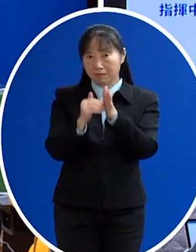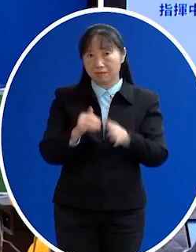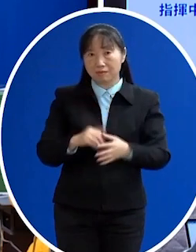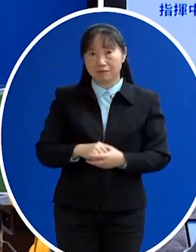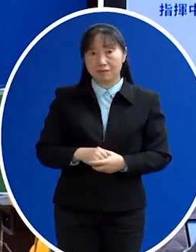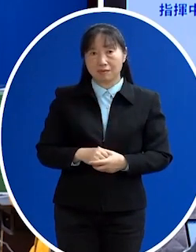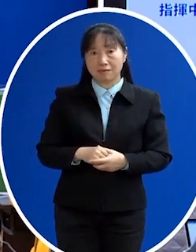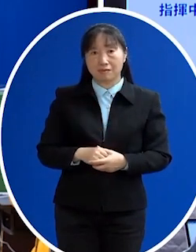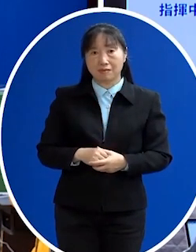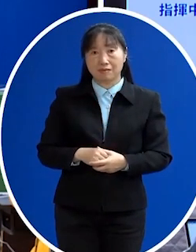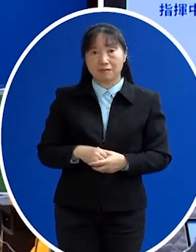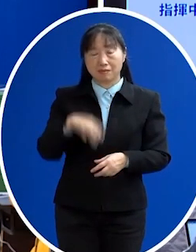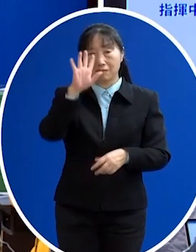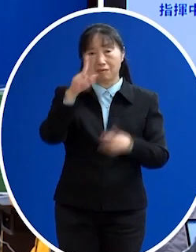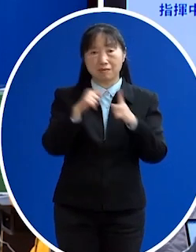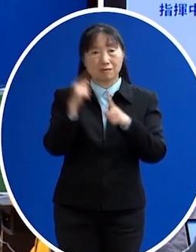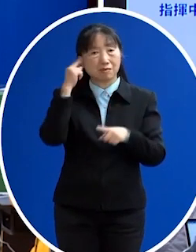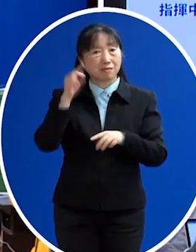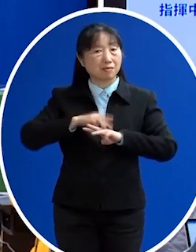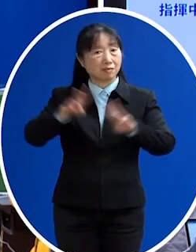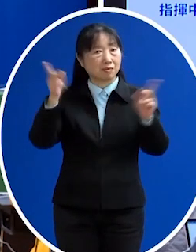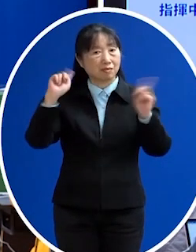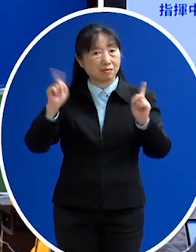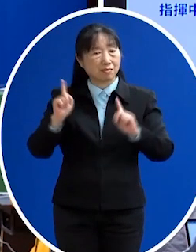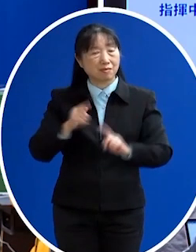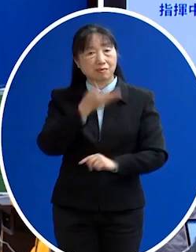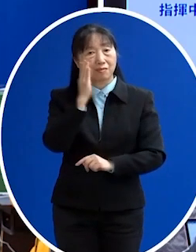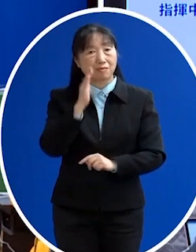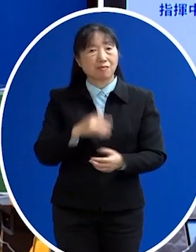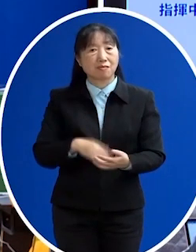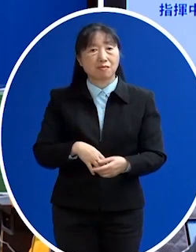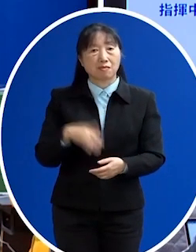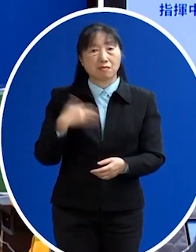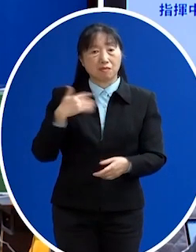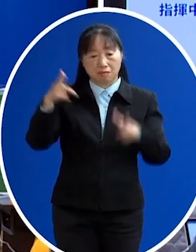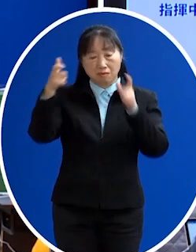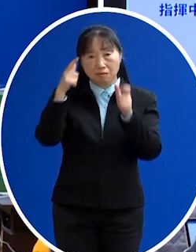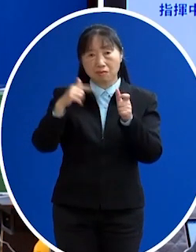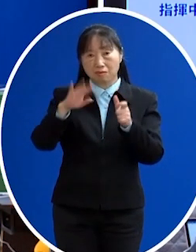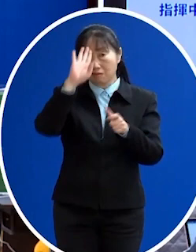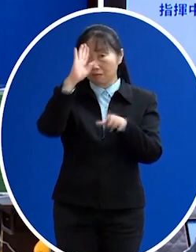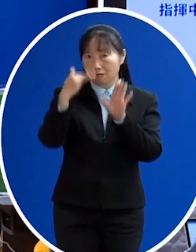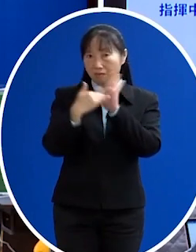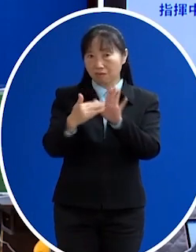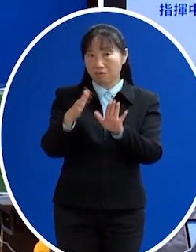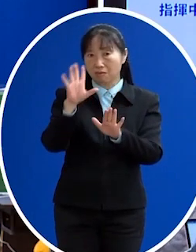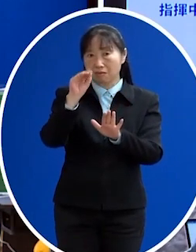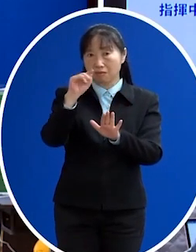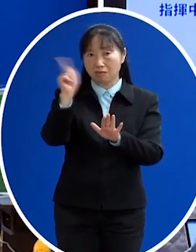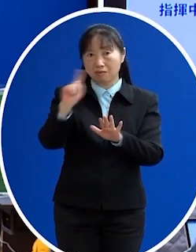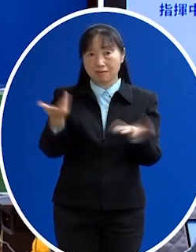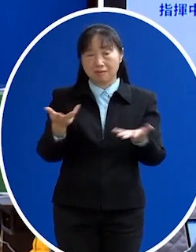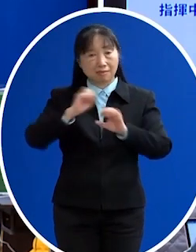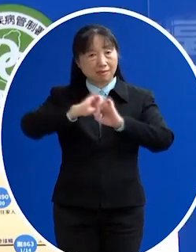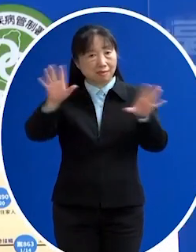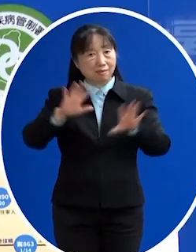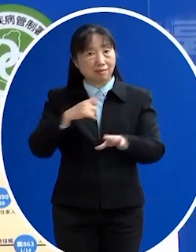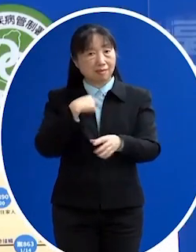很久，迫不及待要出游，想要问部长说，有关于春节防疫的部分，有没有什么要特别提醒民众的？谢谢部